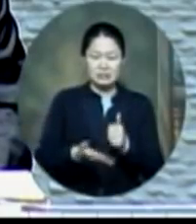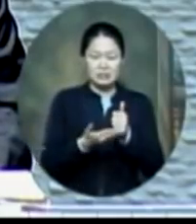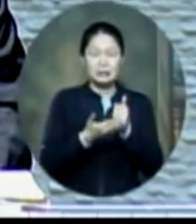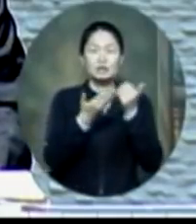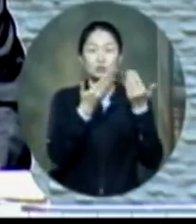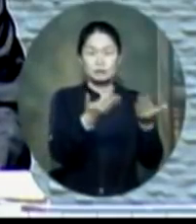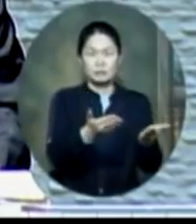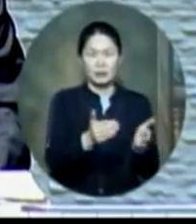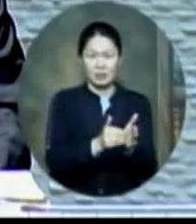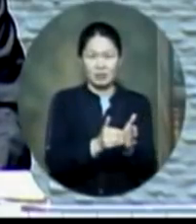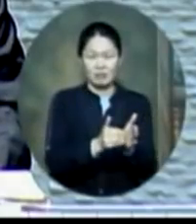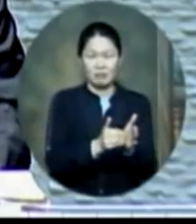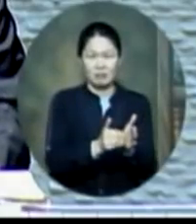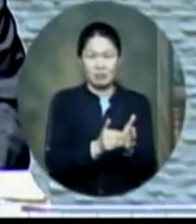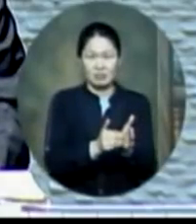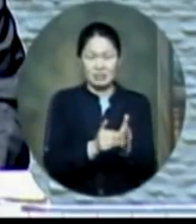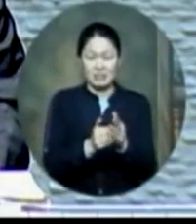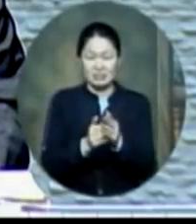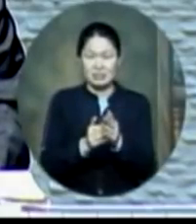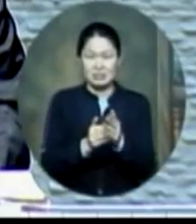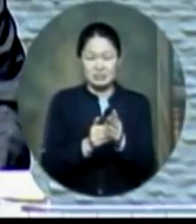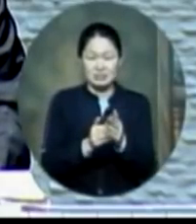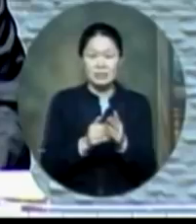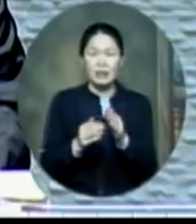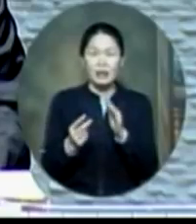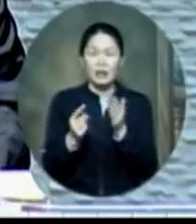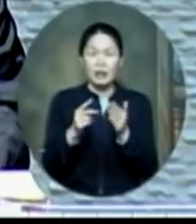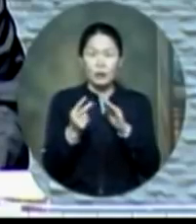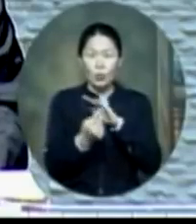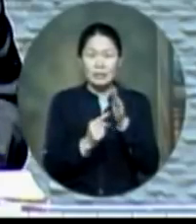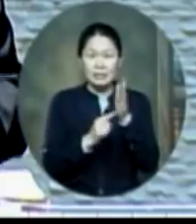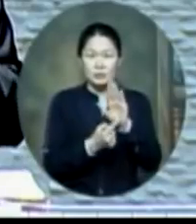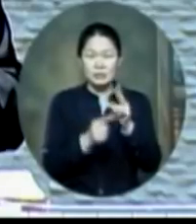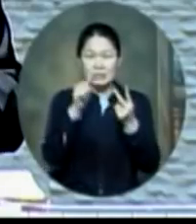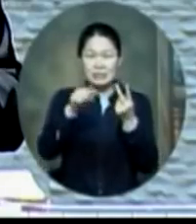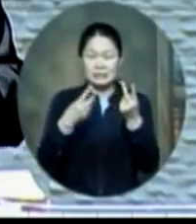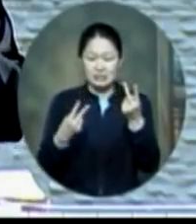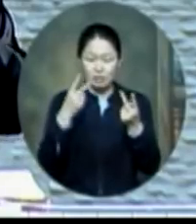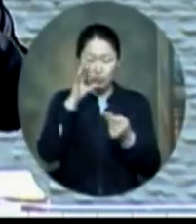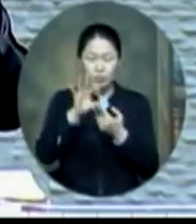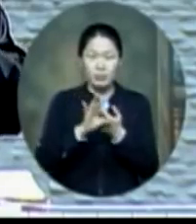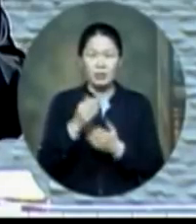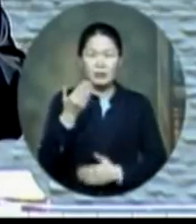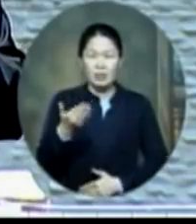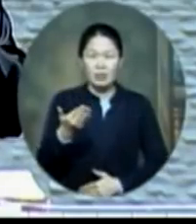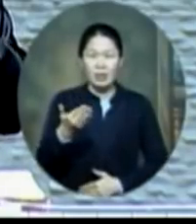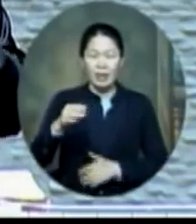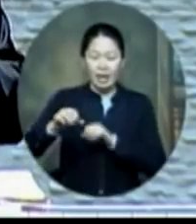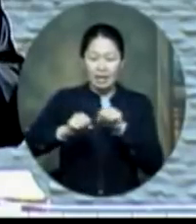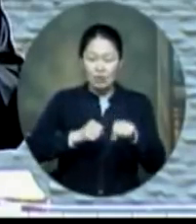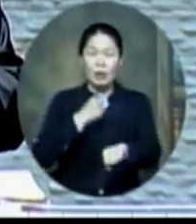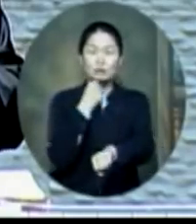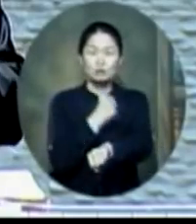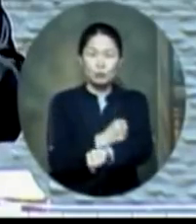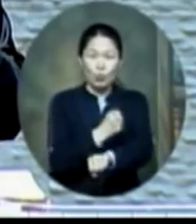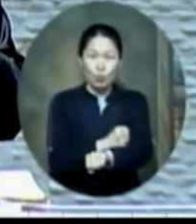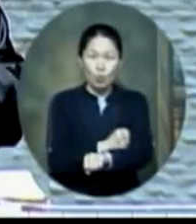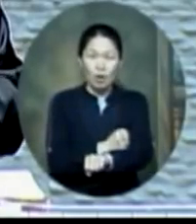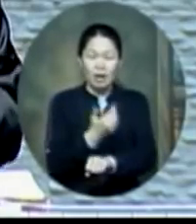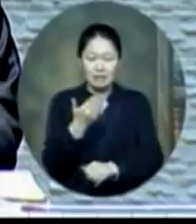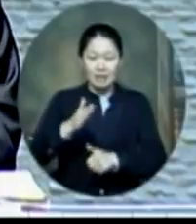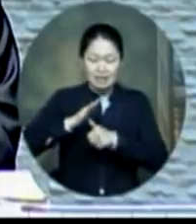하셨어요. 2절에 보면 요한계시록 2장 2절에 보면 내가 내 행위와 수고와